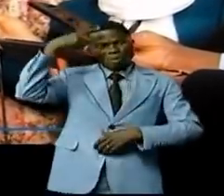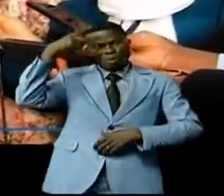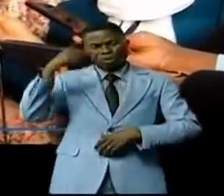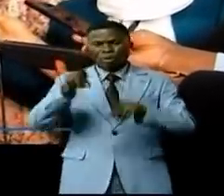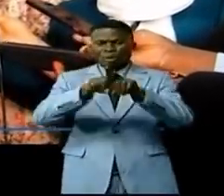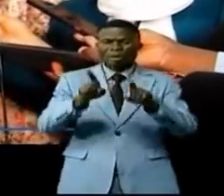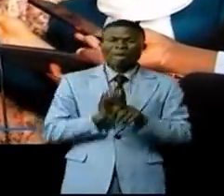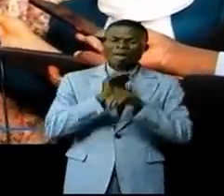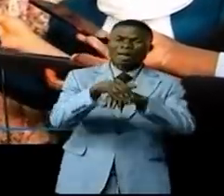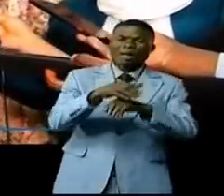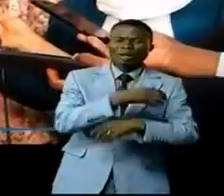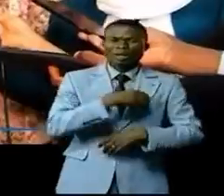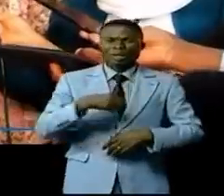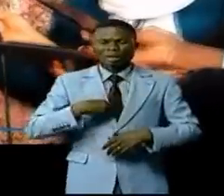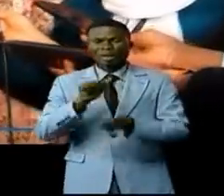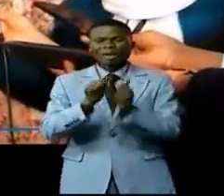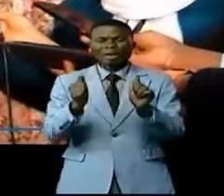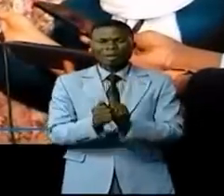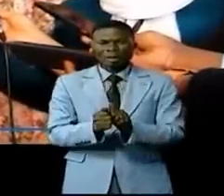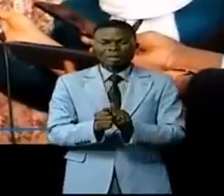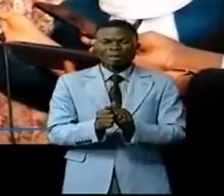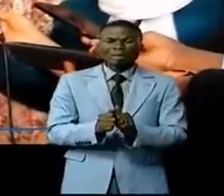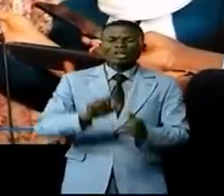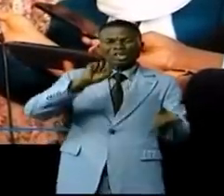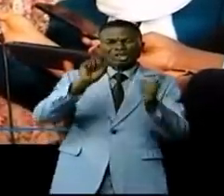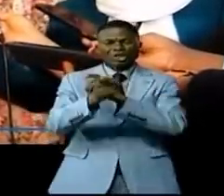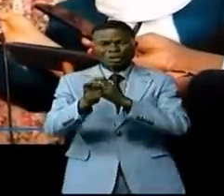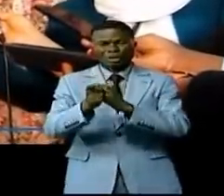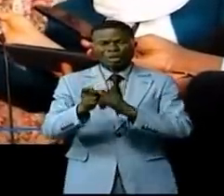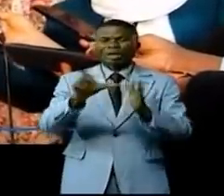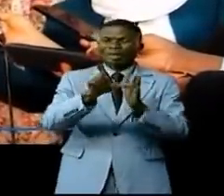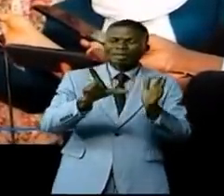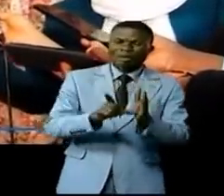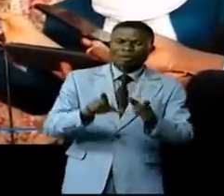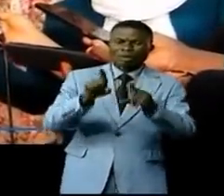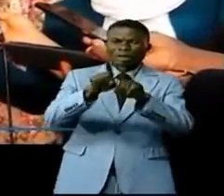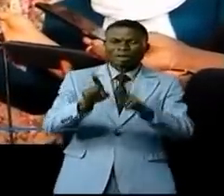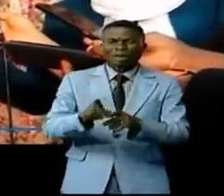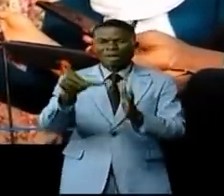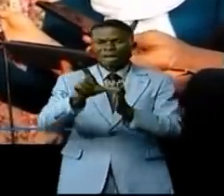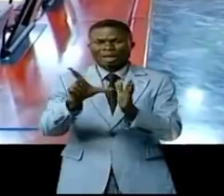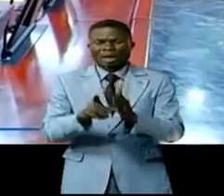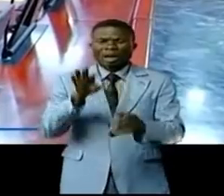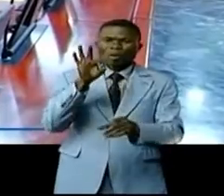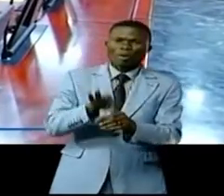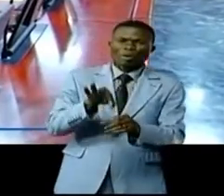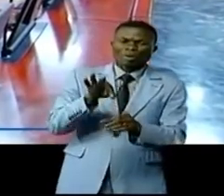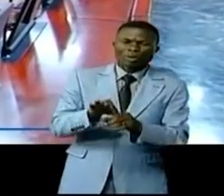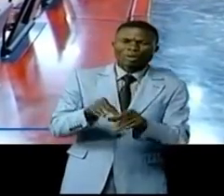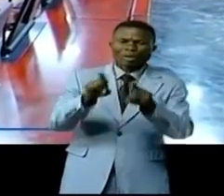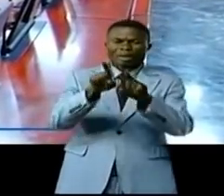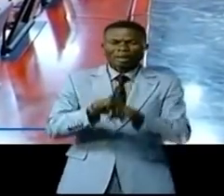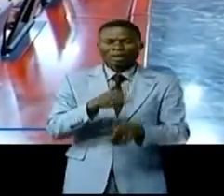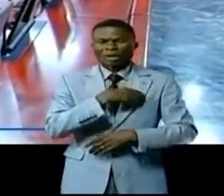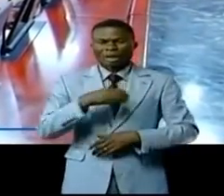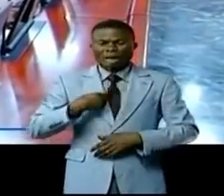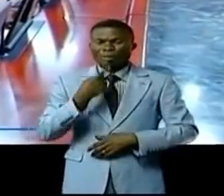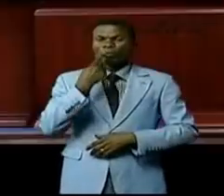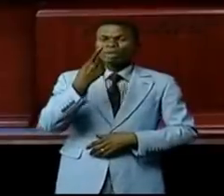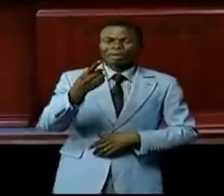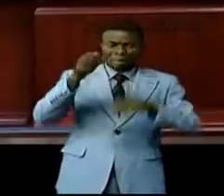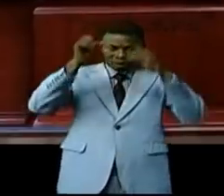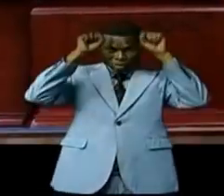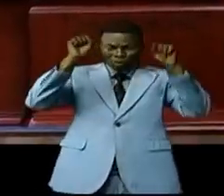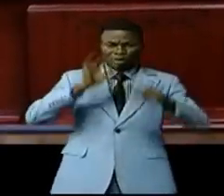son engagement dans les processus de la réforme de loi, notamment la loi électorale. Elles ont par ailleurs rappelé au président